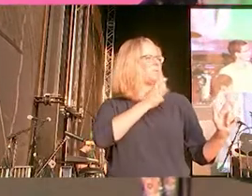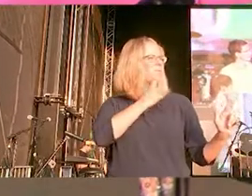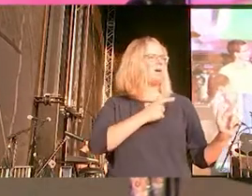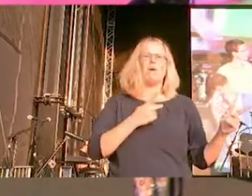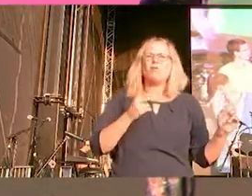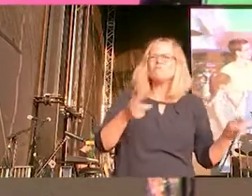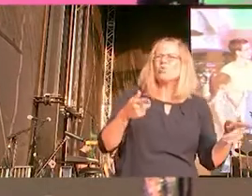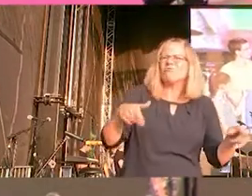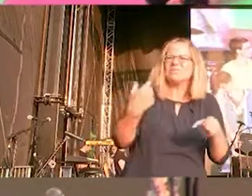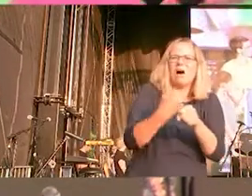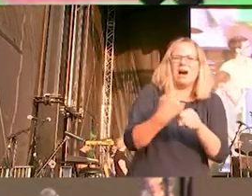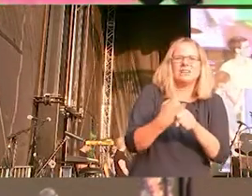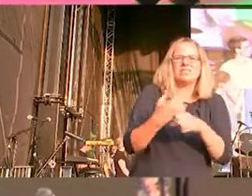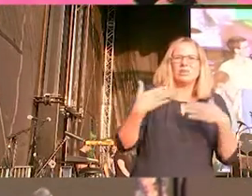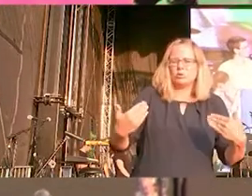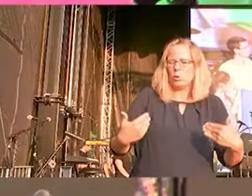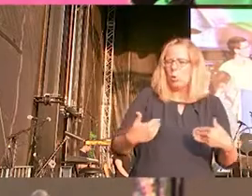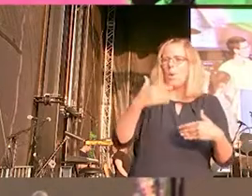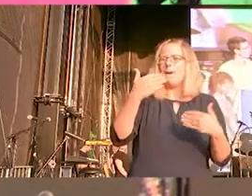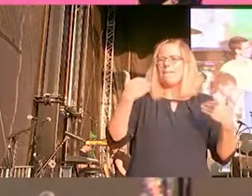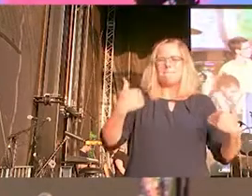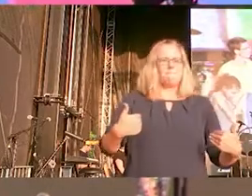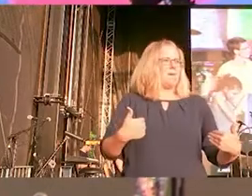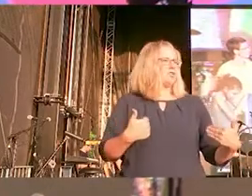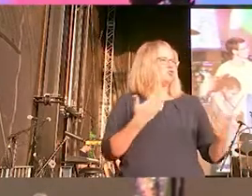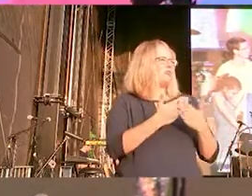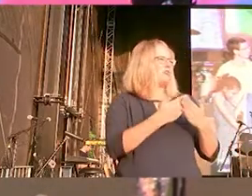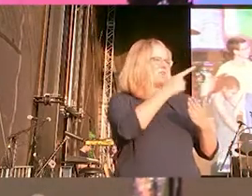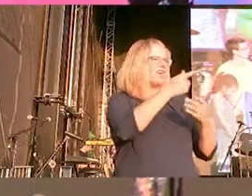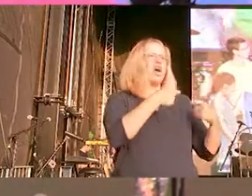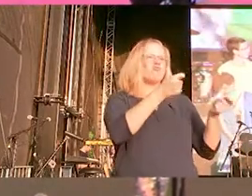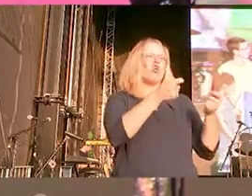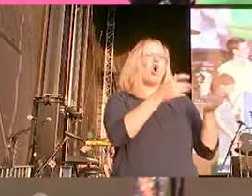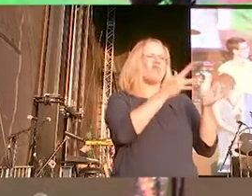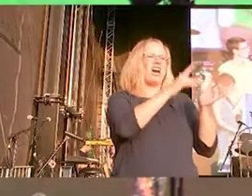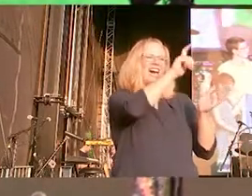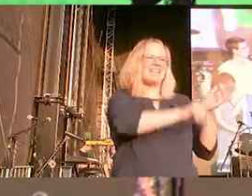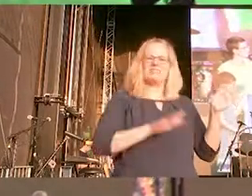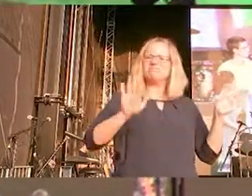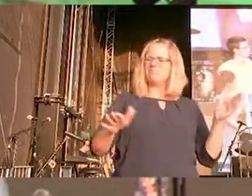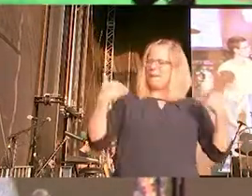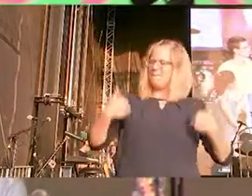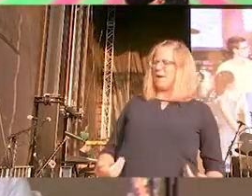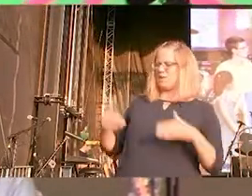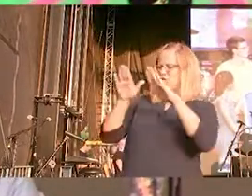tun. Dass dann nicht so welche Menschen wie diese Verkäuferin diese Menschenwürde wegzunehmen.